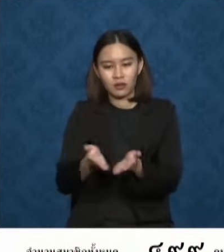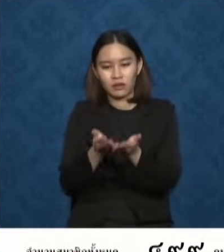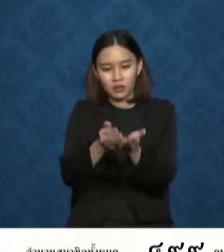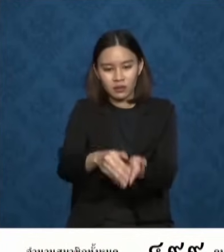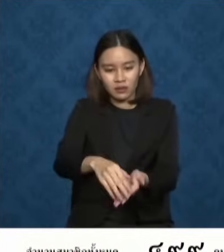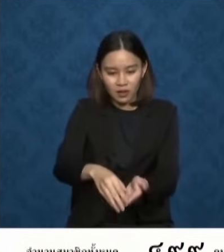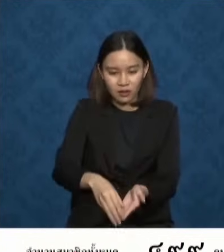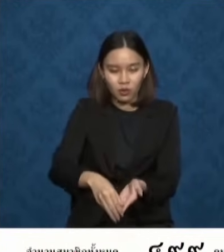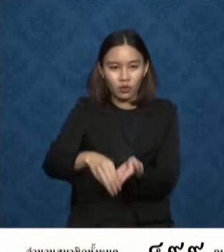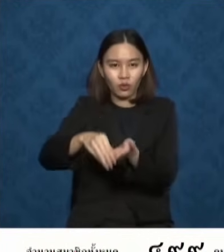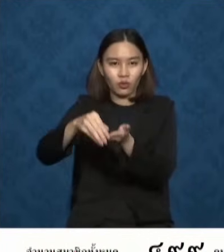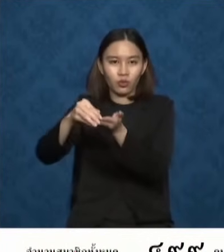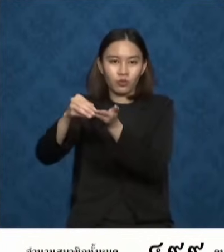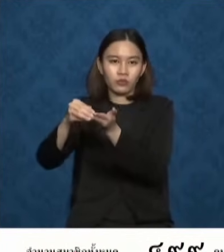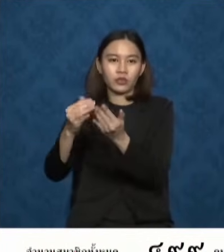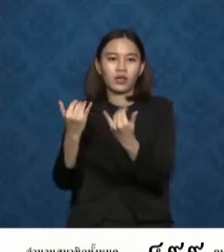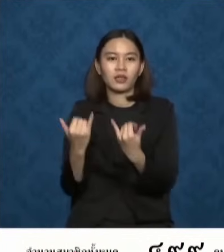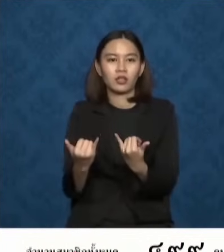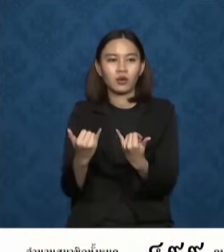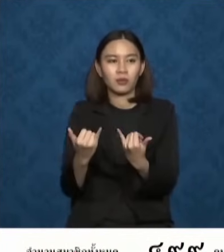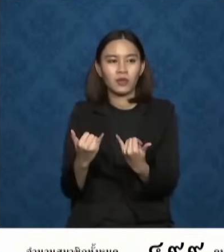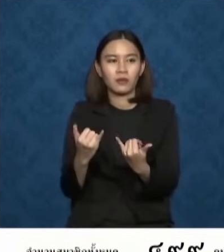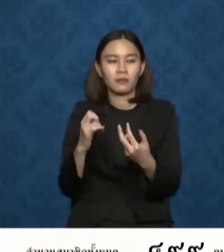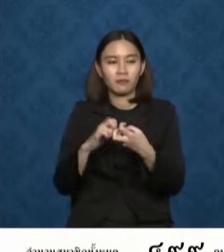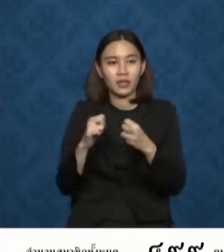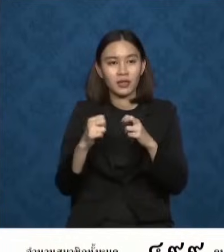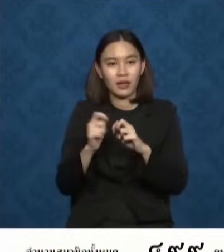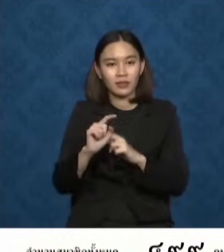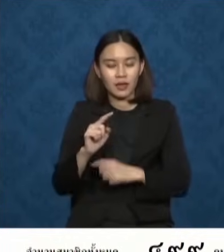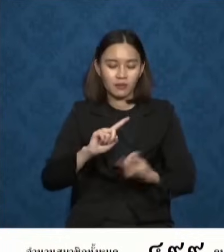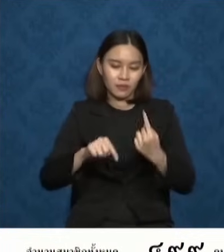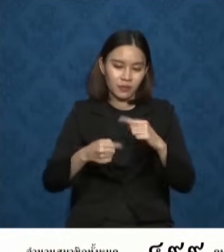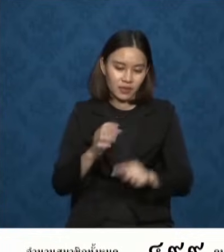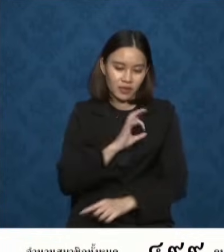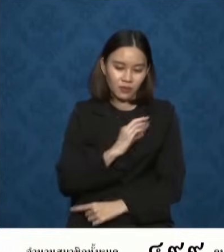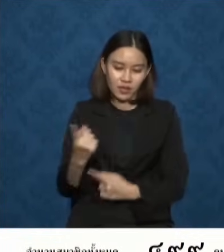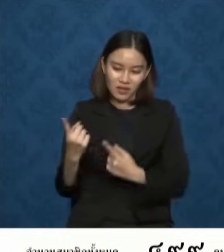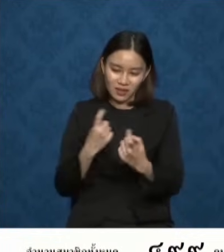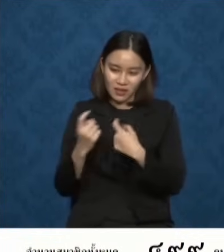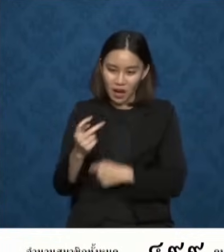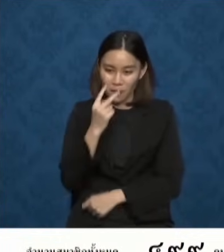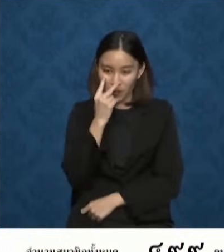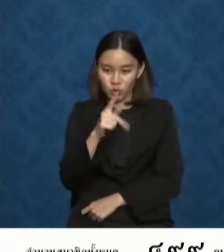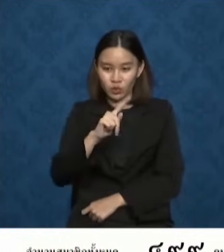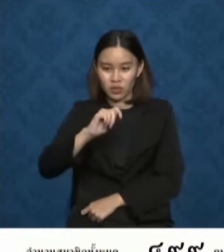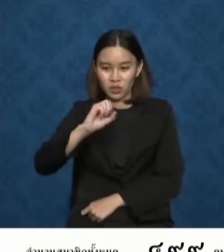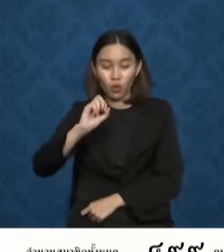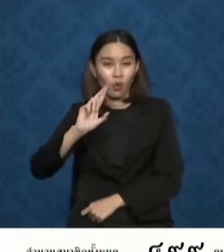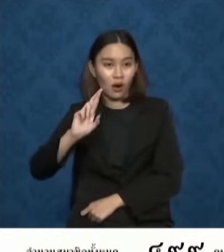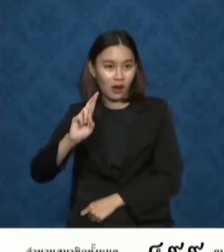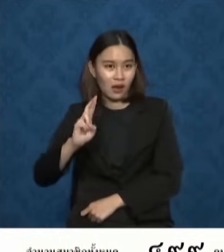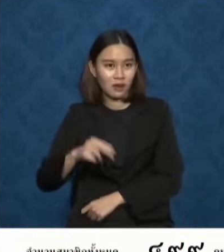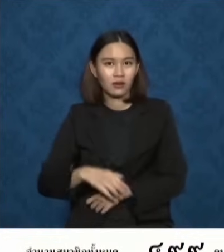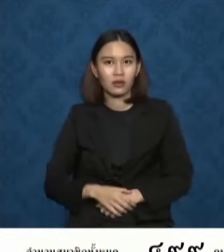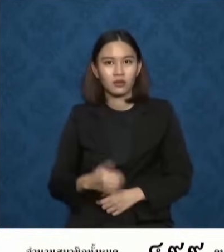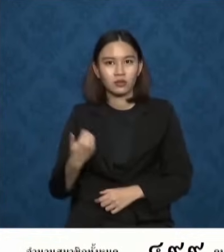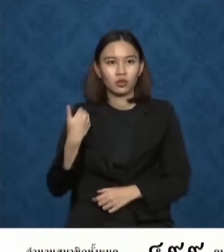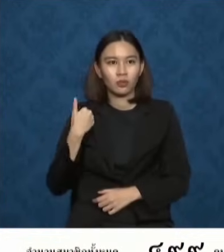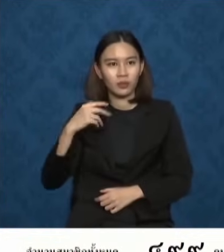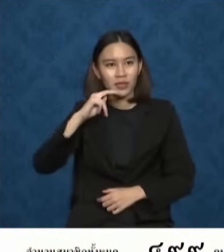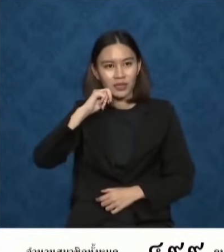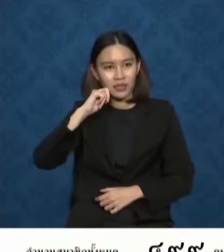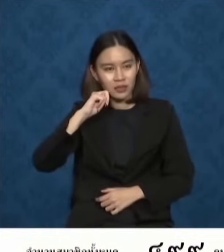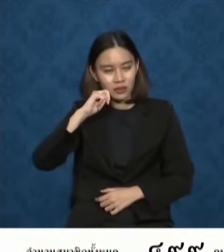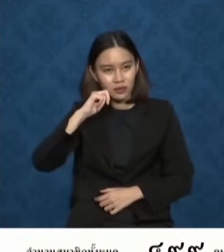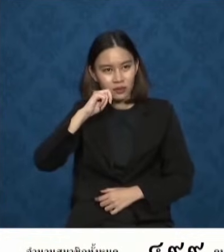จะกู้ปั๊บเนี่ยก็เกิดประเด็นเพื่อนสมาชิกก็ถามว่าไปดูใน TOR แล้วกู้นี่จะต้องล้างโคลน